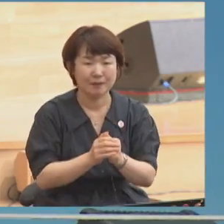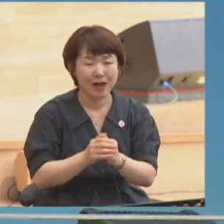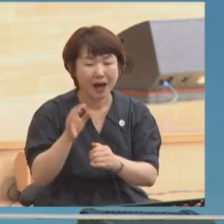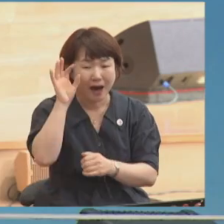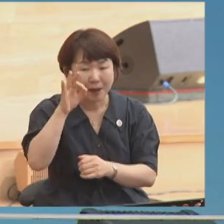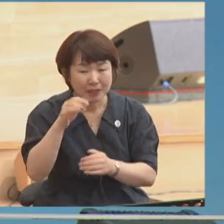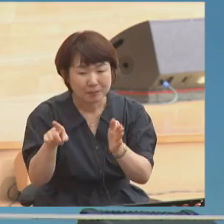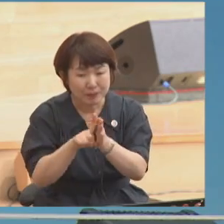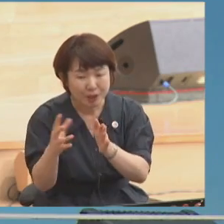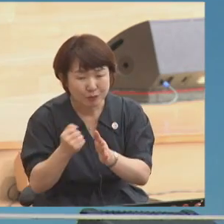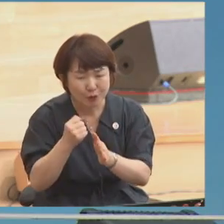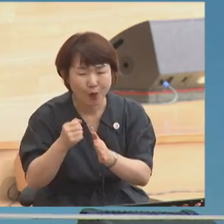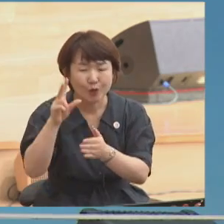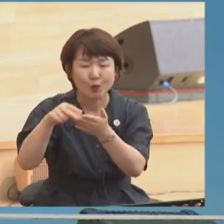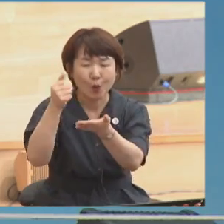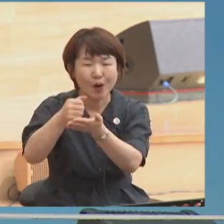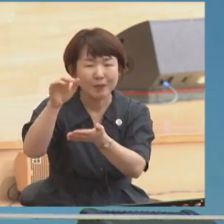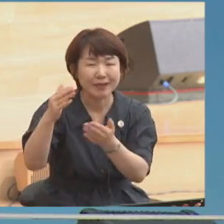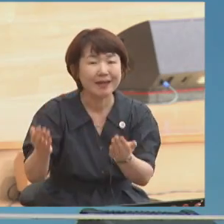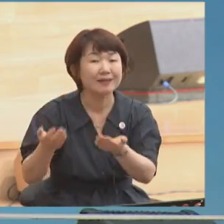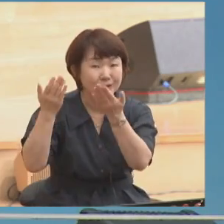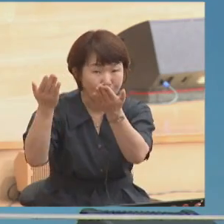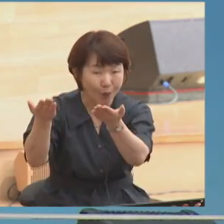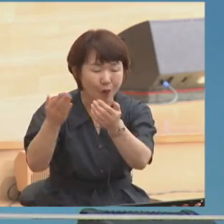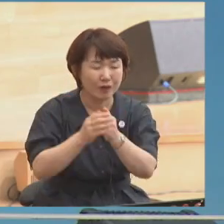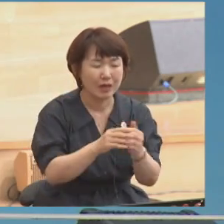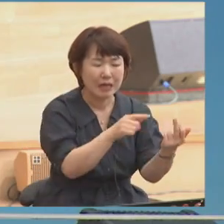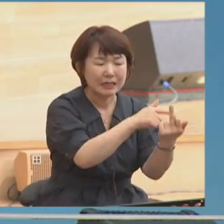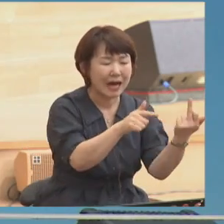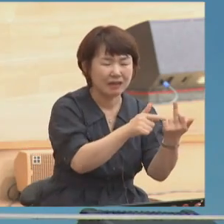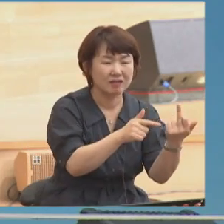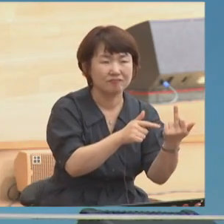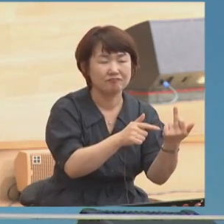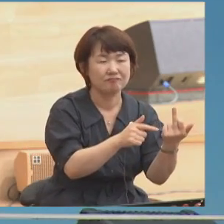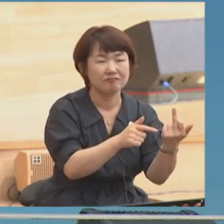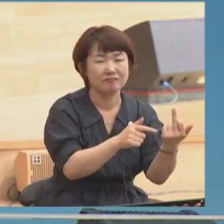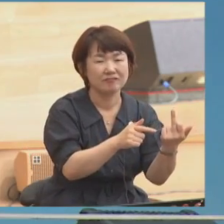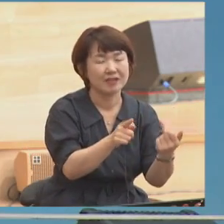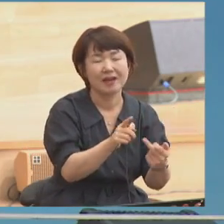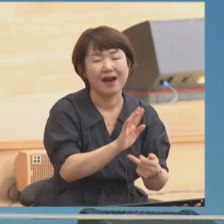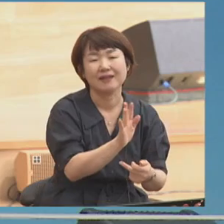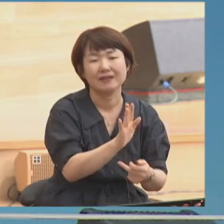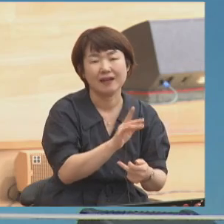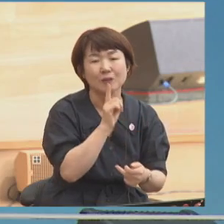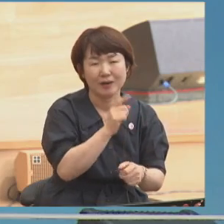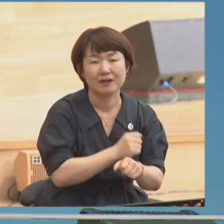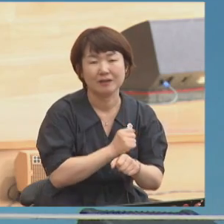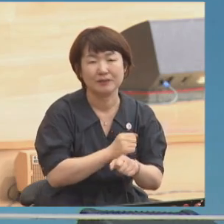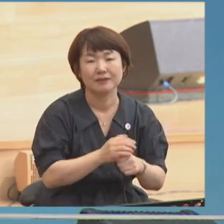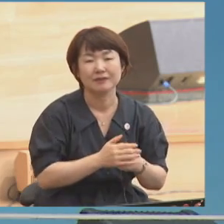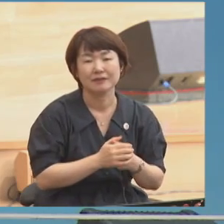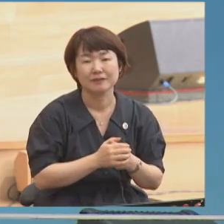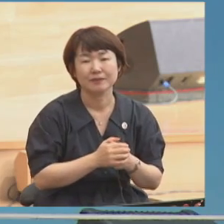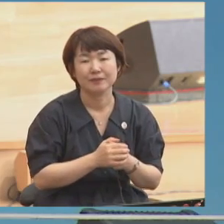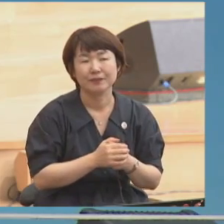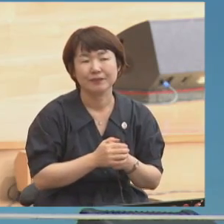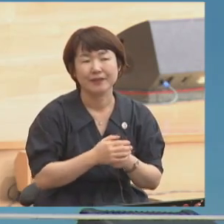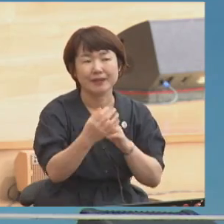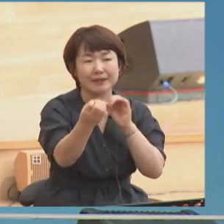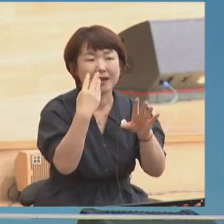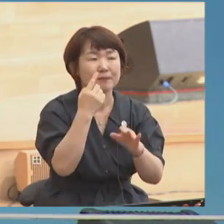믿음으로 여호와 하나님 앞에 제사를 드렸지만 가인은 그렇지 않았다라는 것을 반증하죠. 자, 여러분 대답해